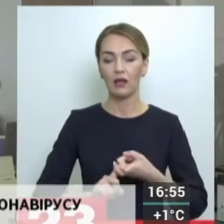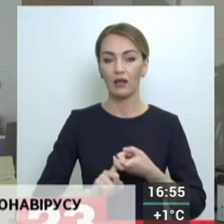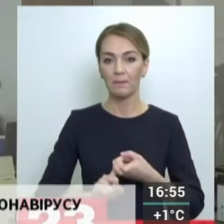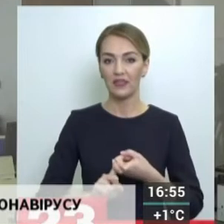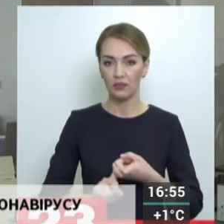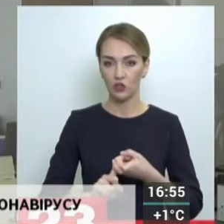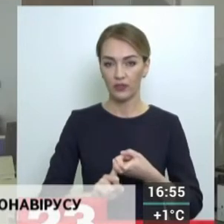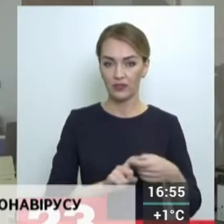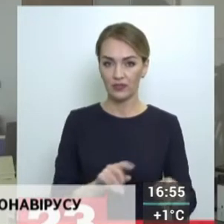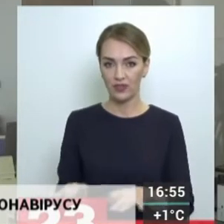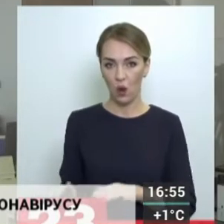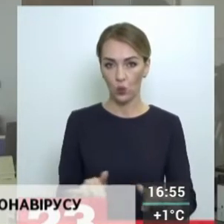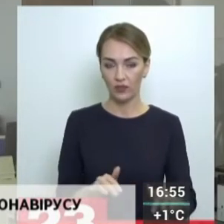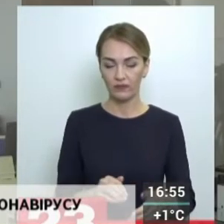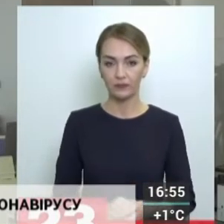антиепідемічних заходів.